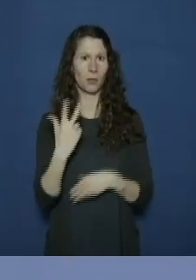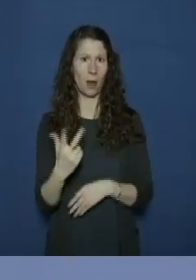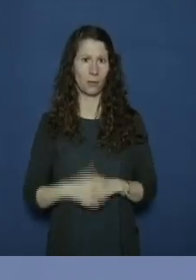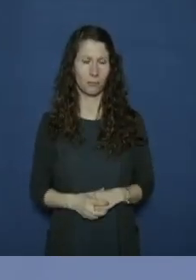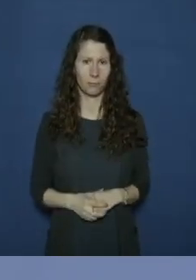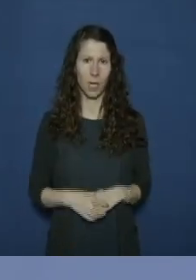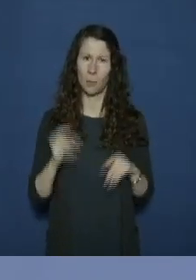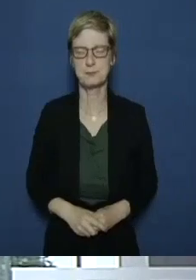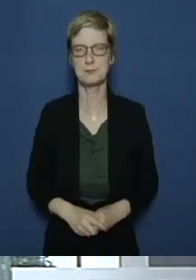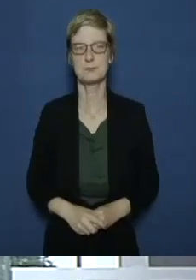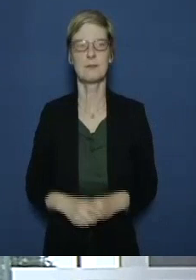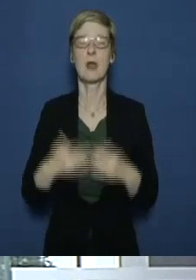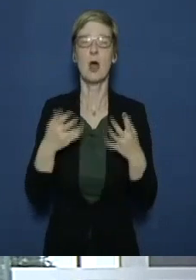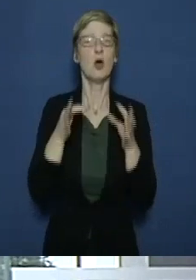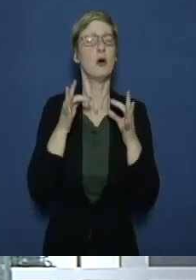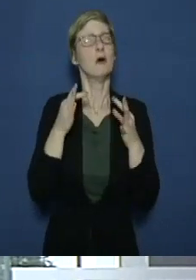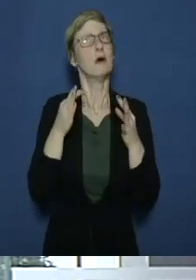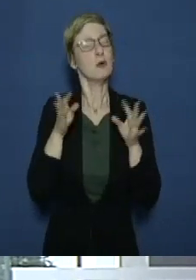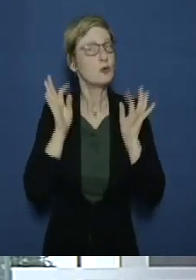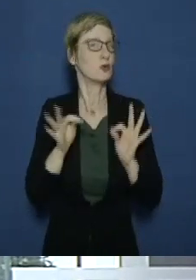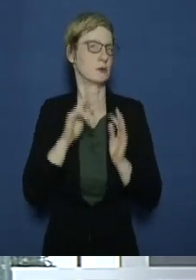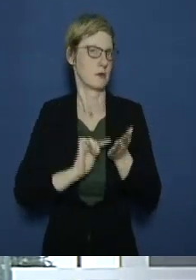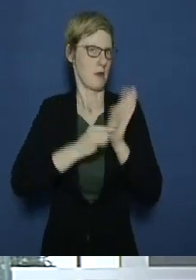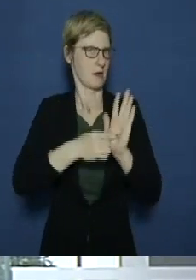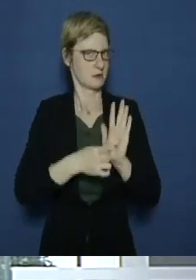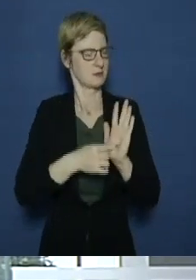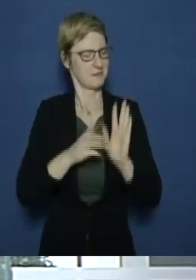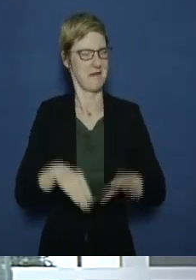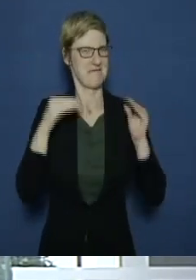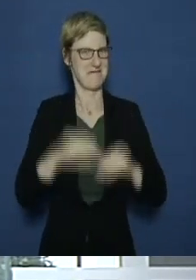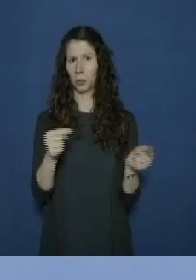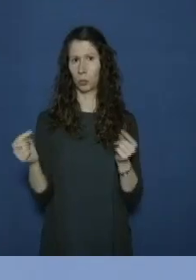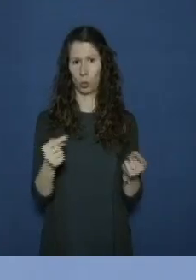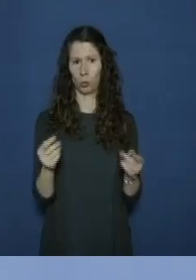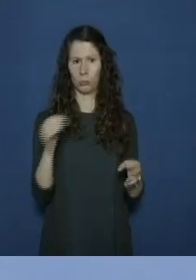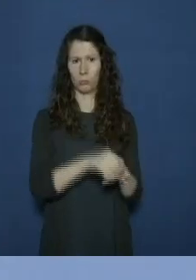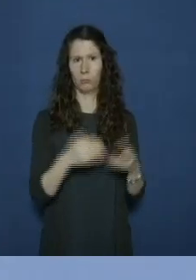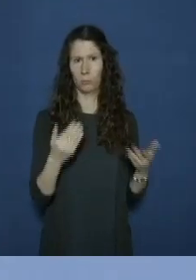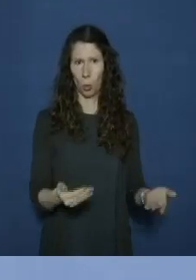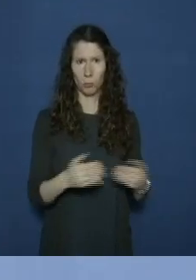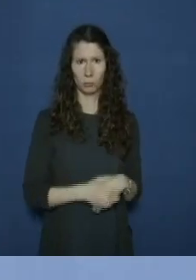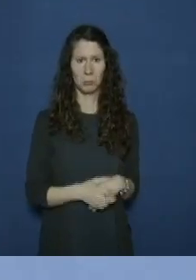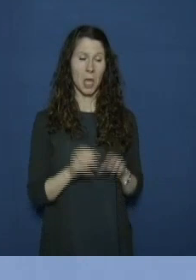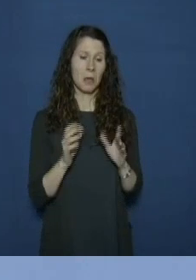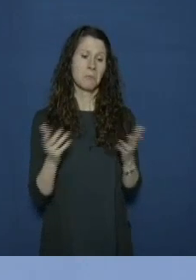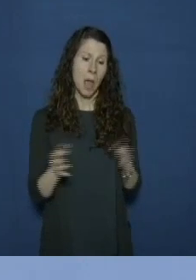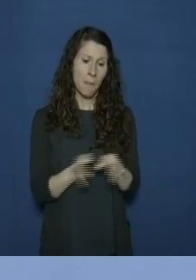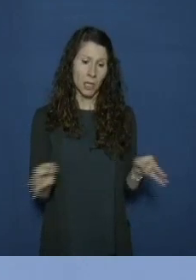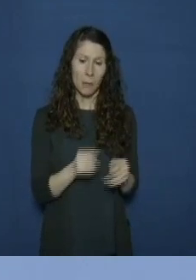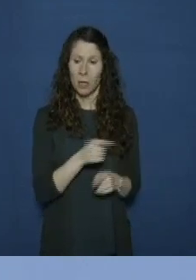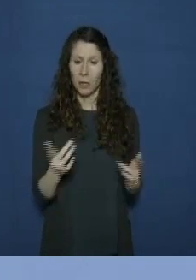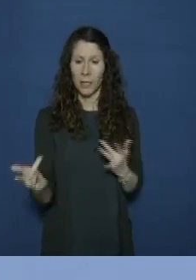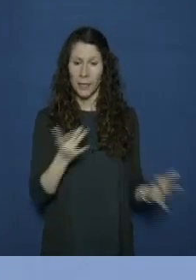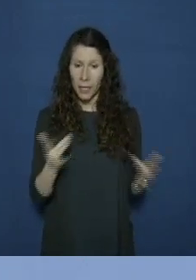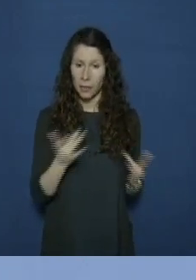da wäre, dass es nicht auch kontroverse, abwägende Diskussionen gibt. Dass es Kritik gibt an den Maßnahmen, dass